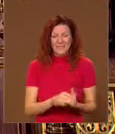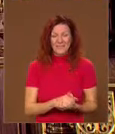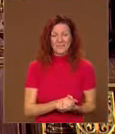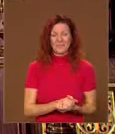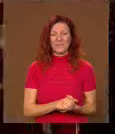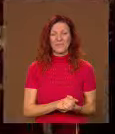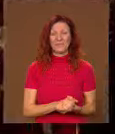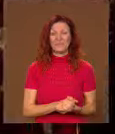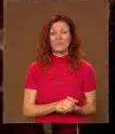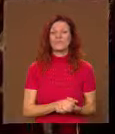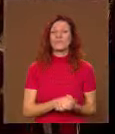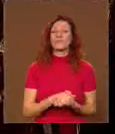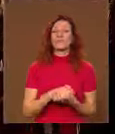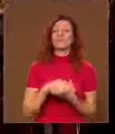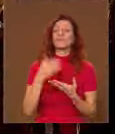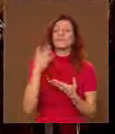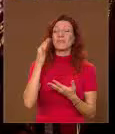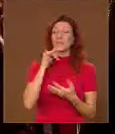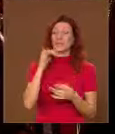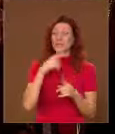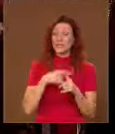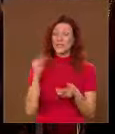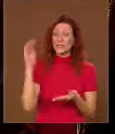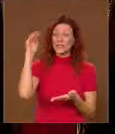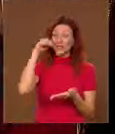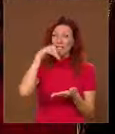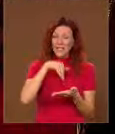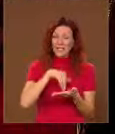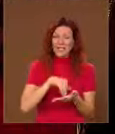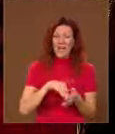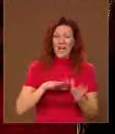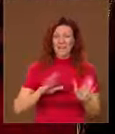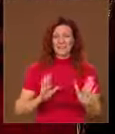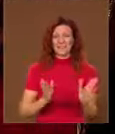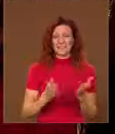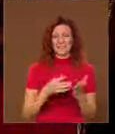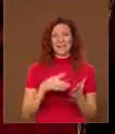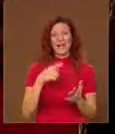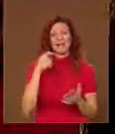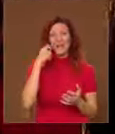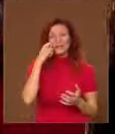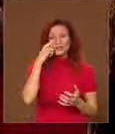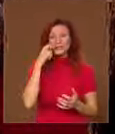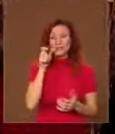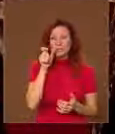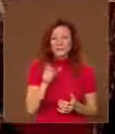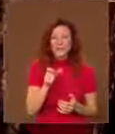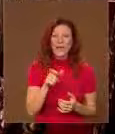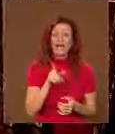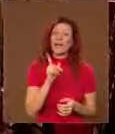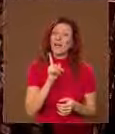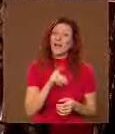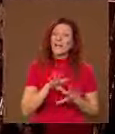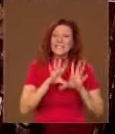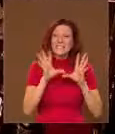спасение се въплати от Светия Дух и Дева Мария. И затова заедно с ангелите и ние славословим това